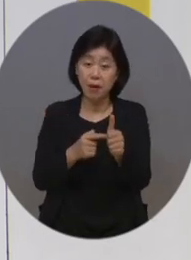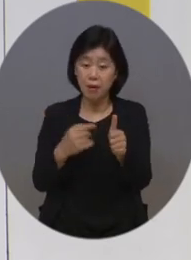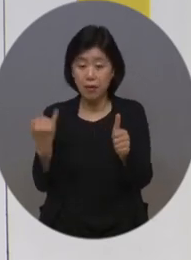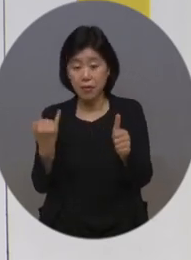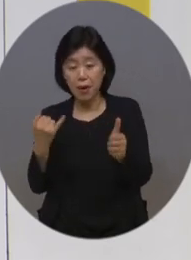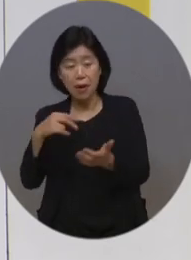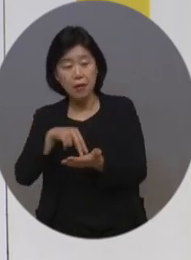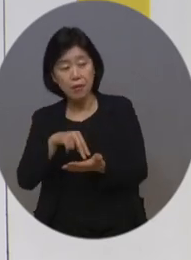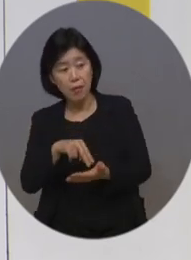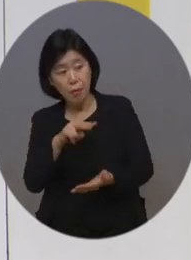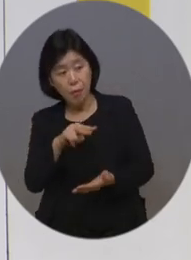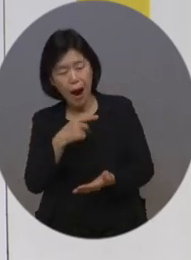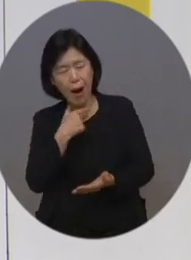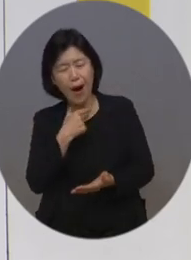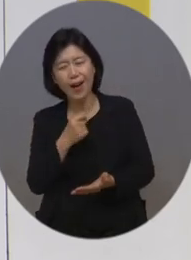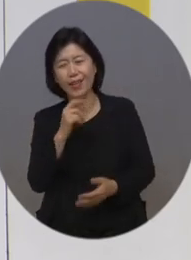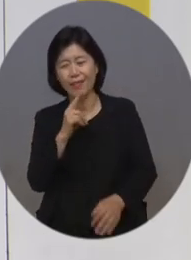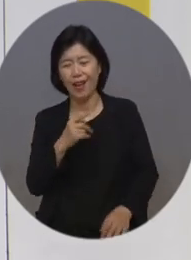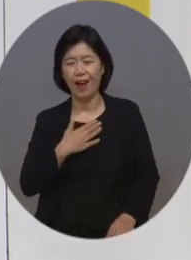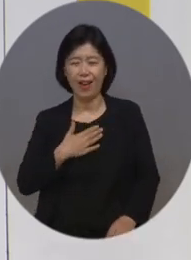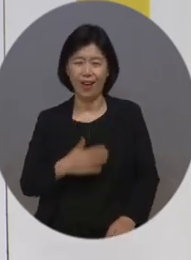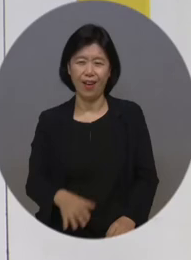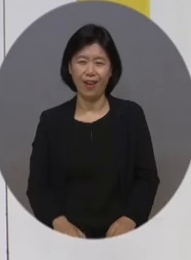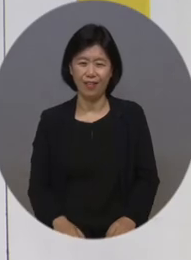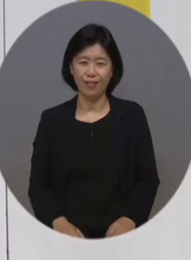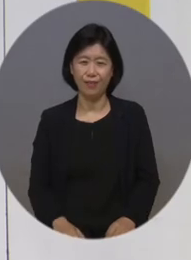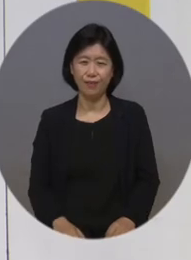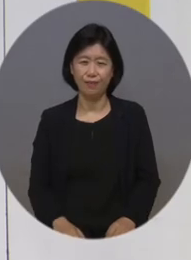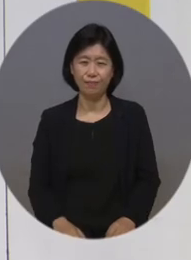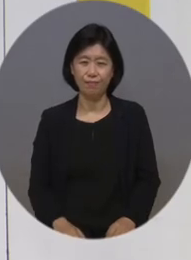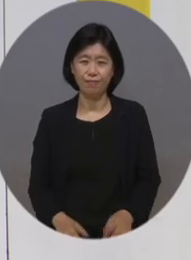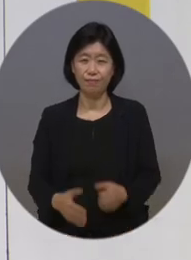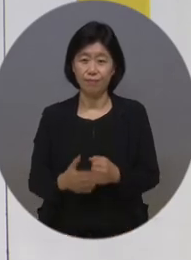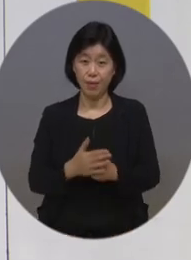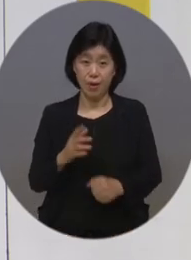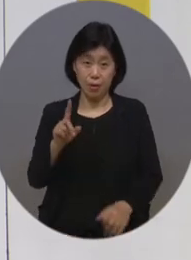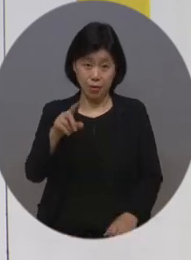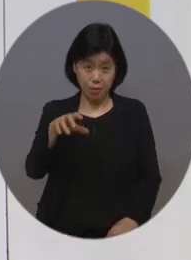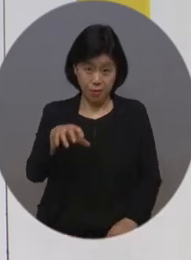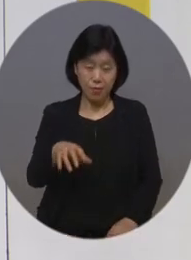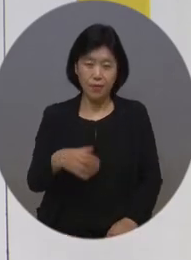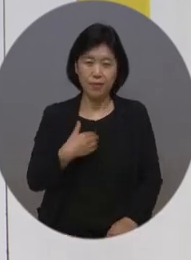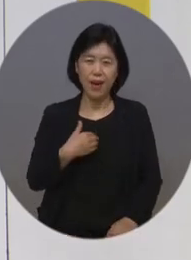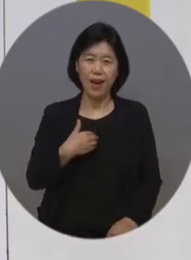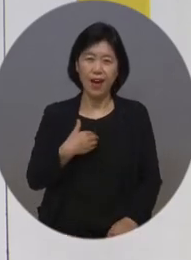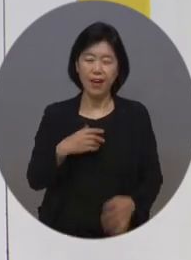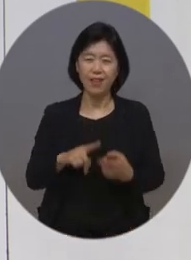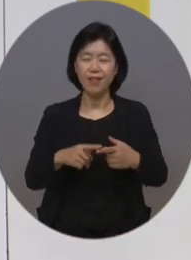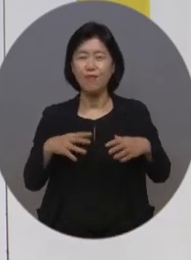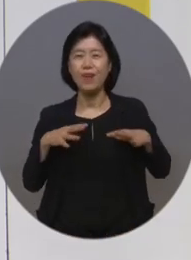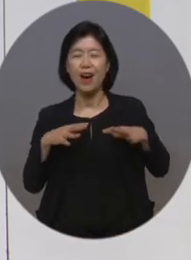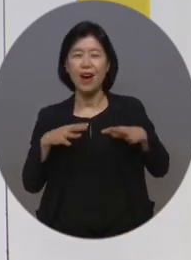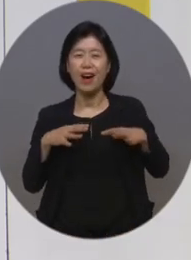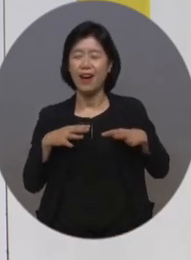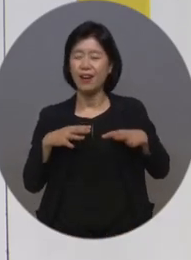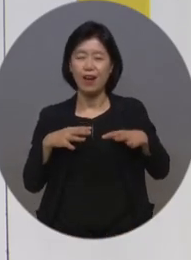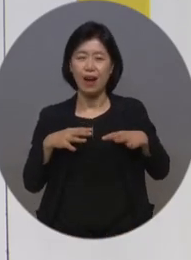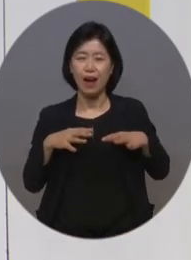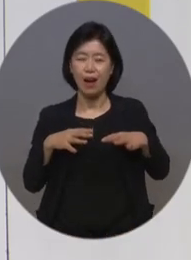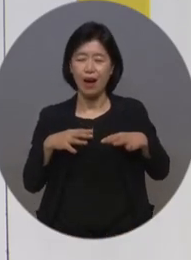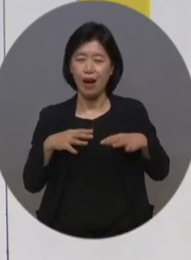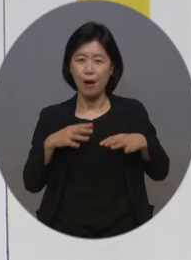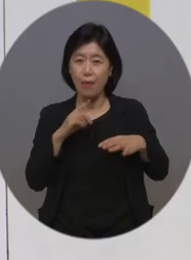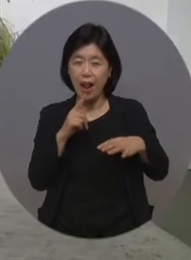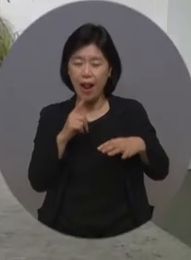뭐 제가 뒤늦게 알게 되 세 요 어 그랬구나 그래서 제가 어디 갔어 내가 이런 남자 어디 있냐 이런 얘기는 흙으로 부턴 차마 못